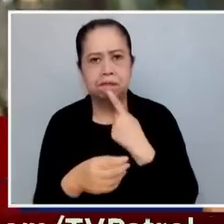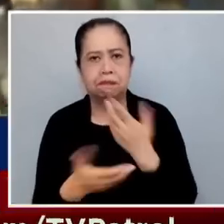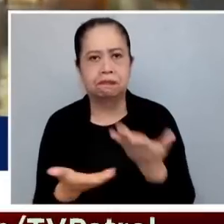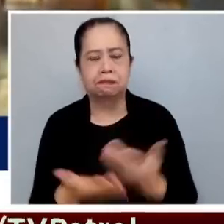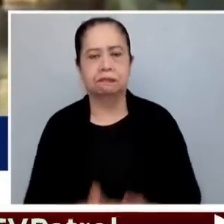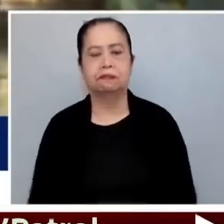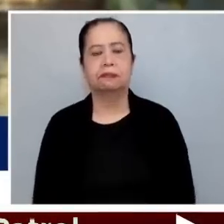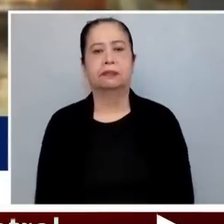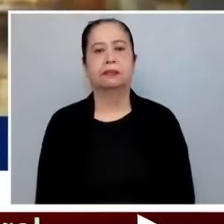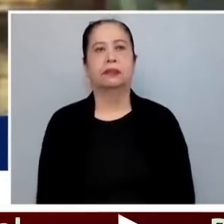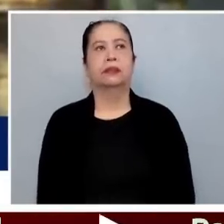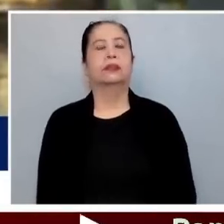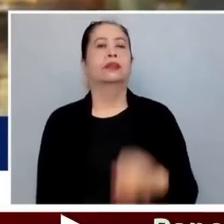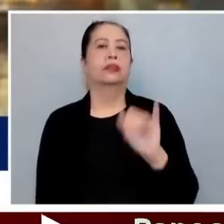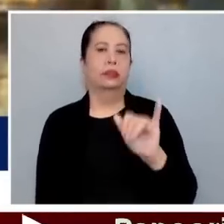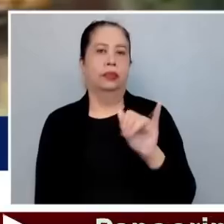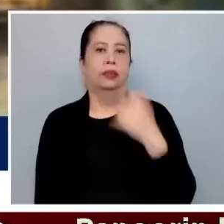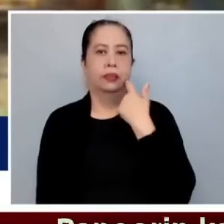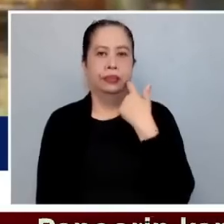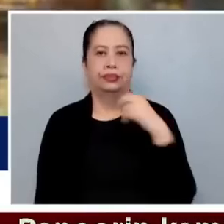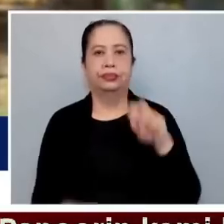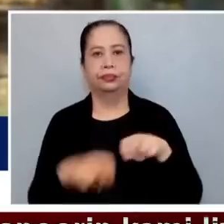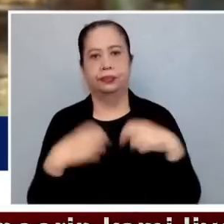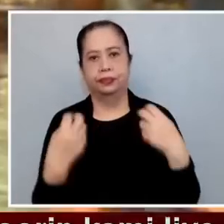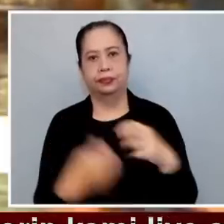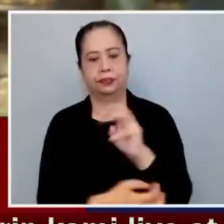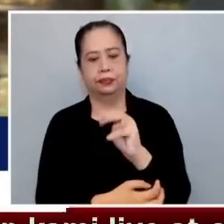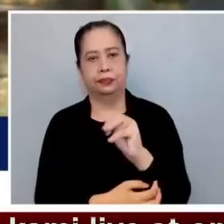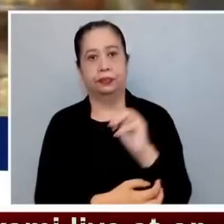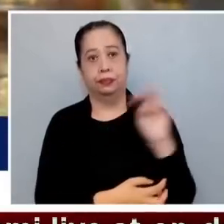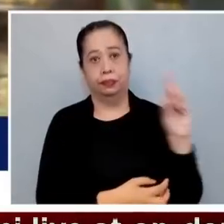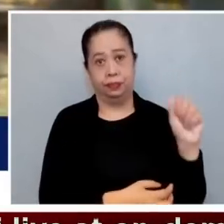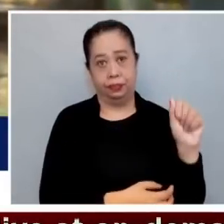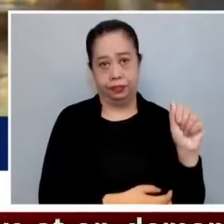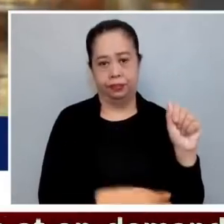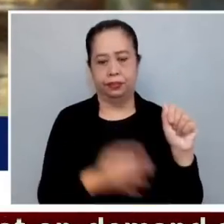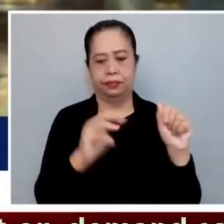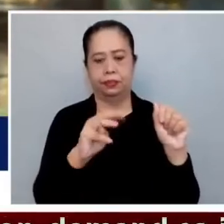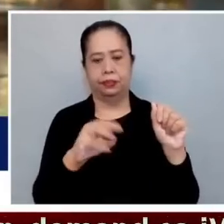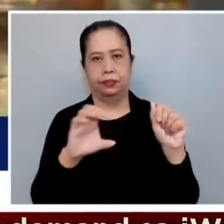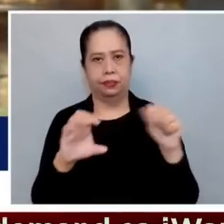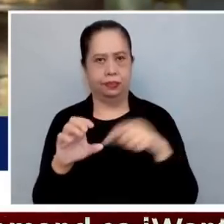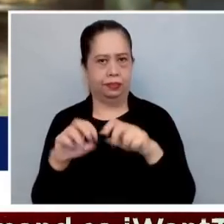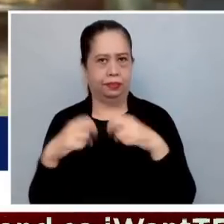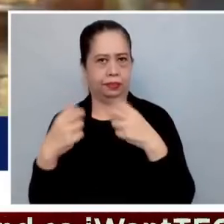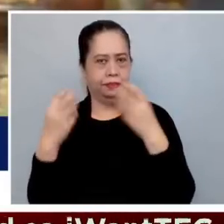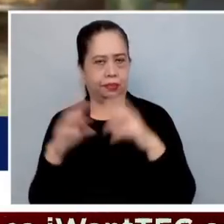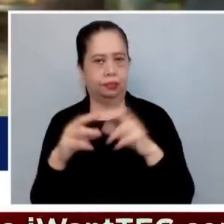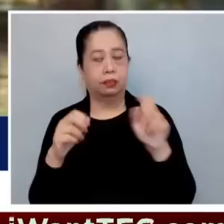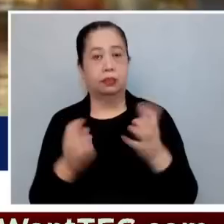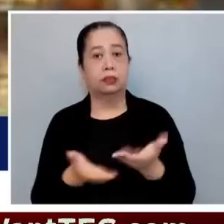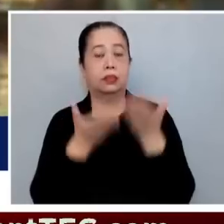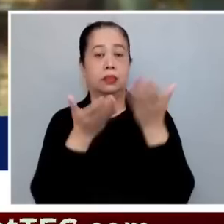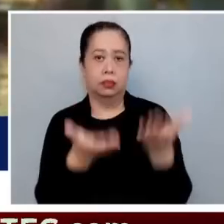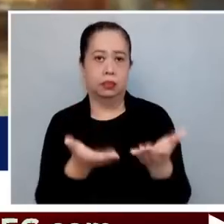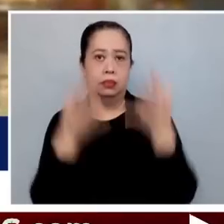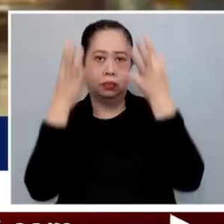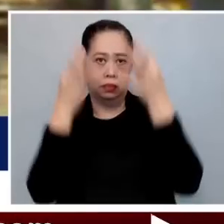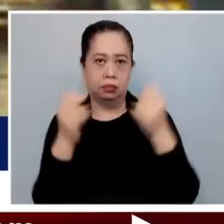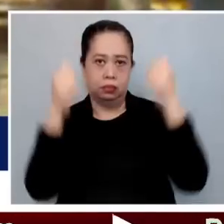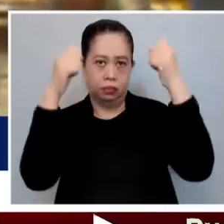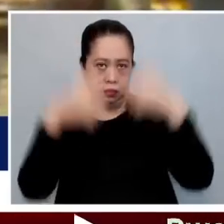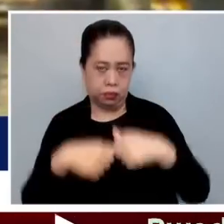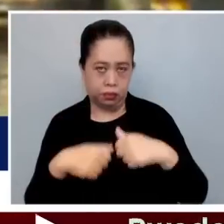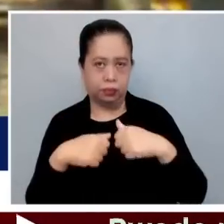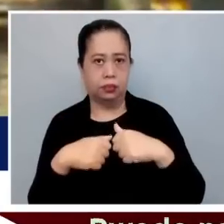Well, Karina Karen, no, nagkaroon ng pagpupulong ang MMDA at ang Metro Manila Council at sa isang resolusyon nga na pagkasunduan nila, Karen,